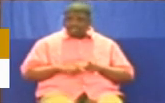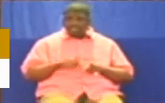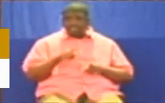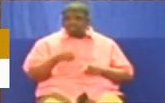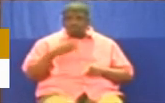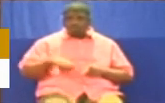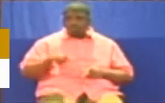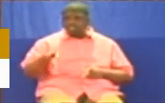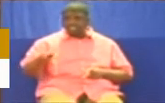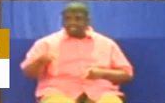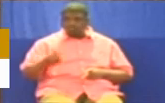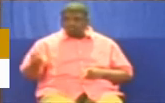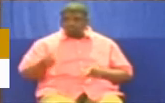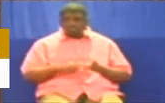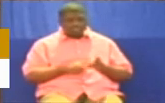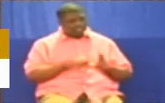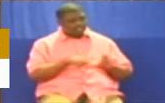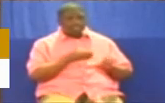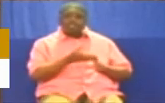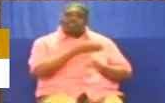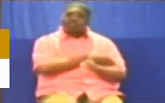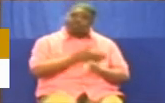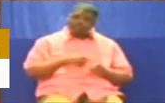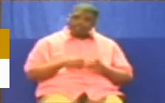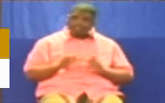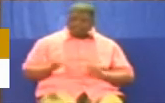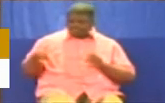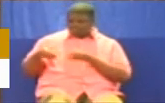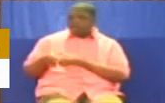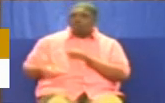ministers. Lakini kabla ya vikao hivyo